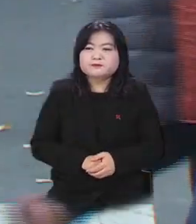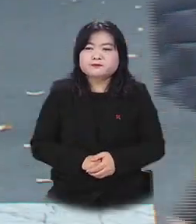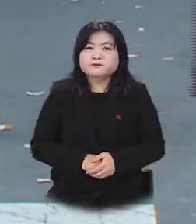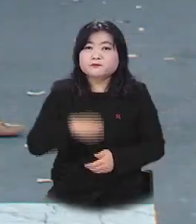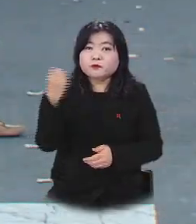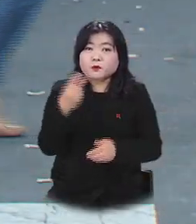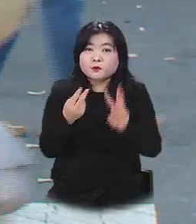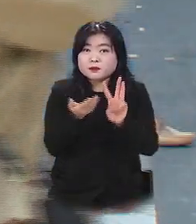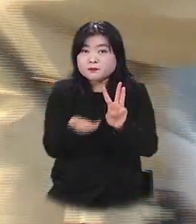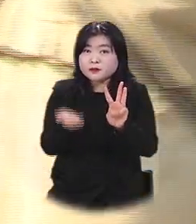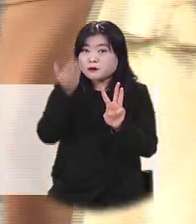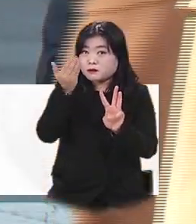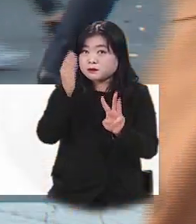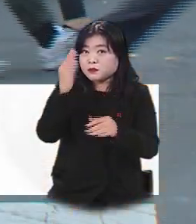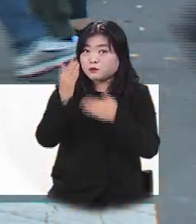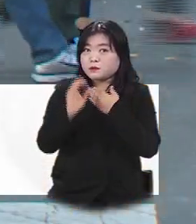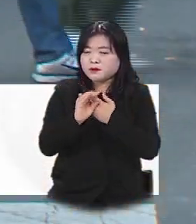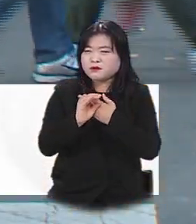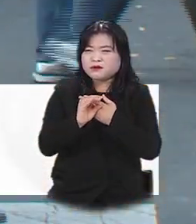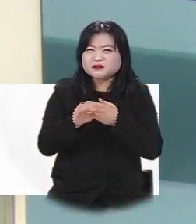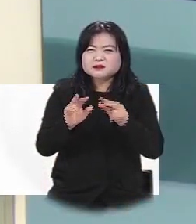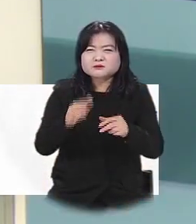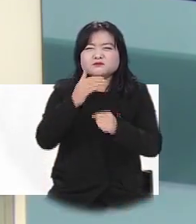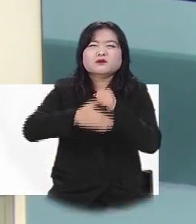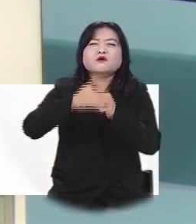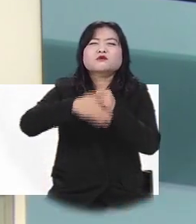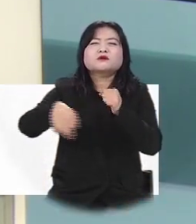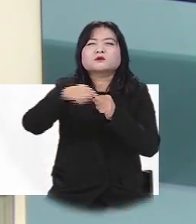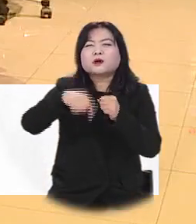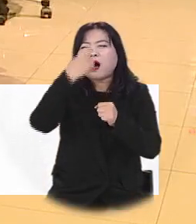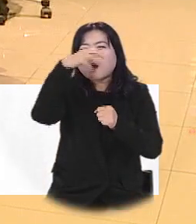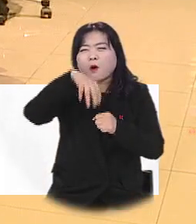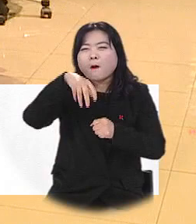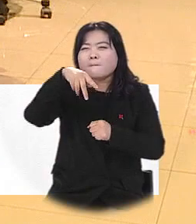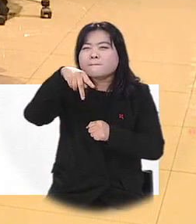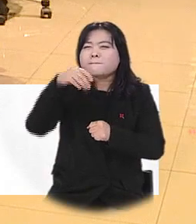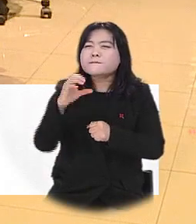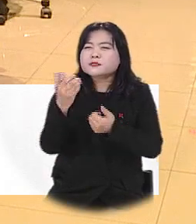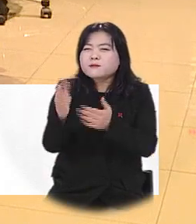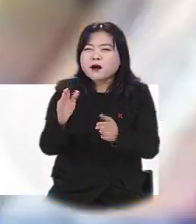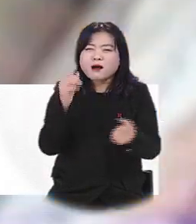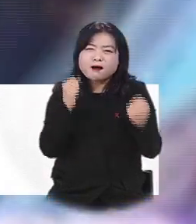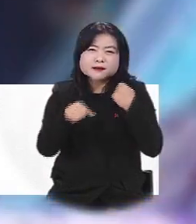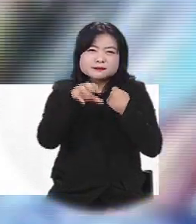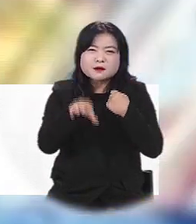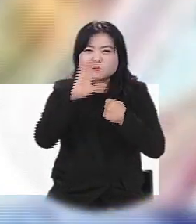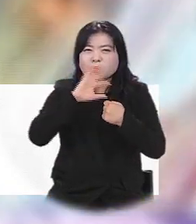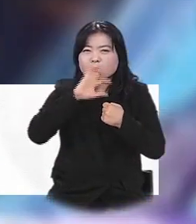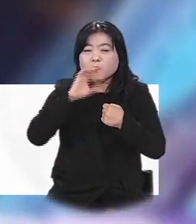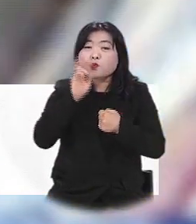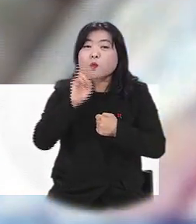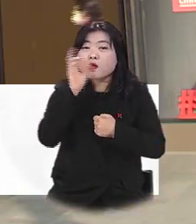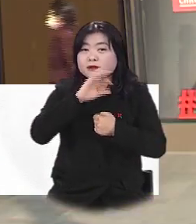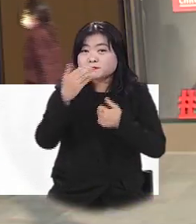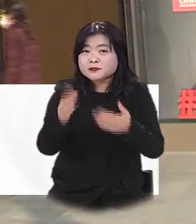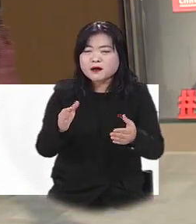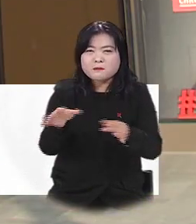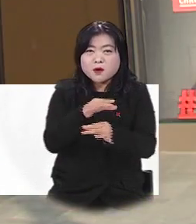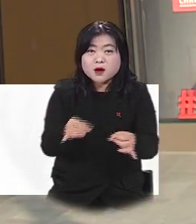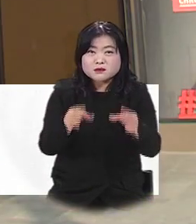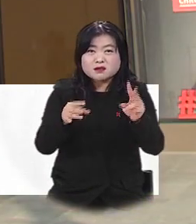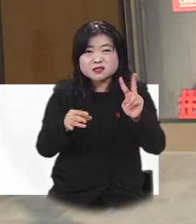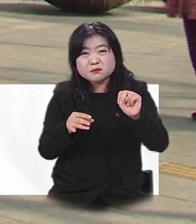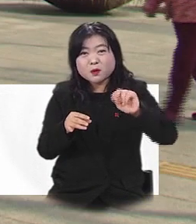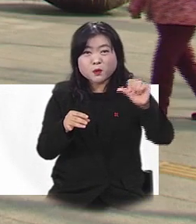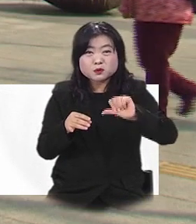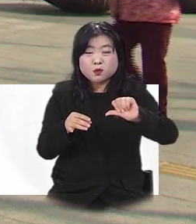또 3단계로 격상되면 당장 대구에서도 학원과 PC방, 헬스장, 노래연습장, 백화점 등 2만